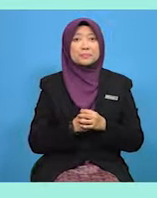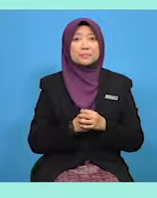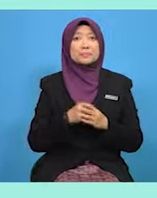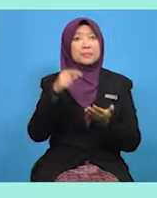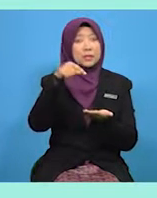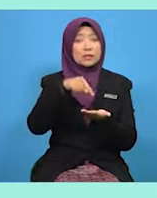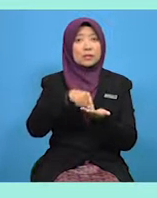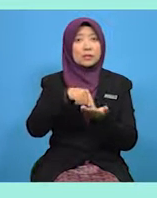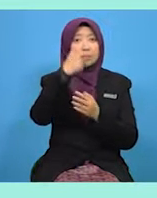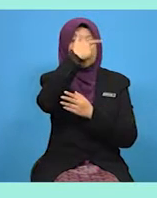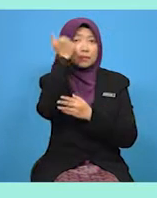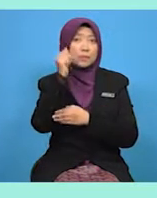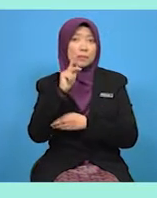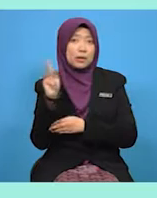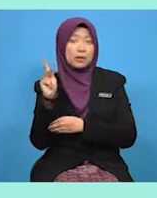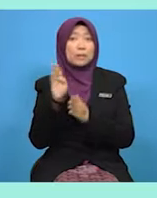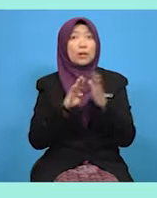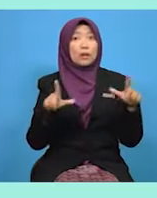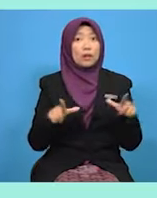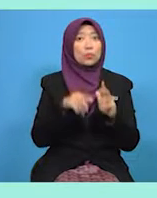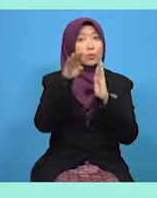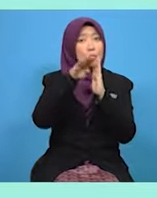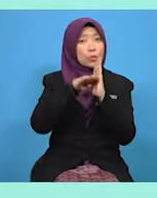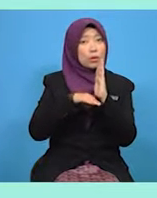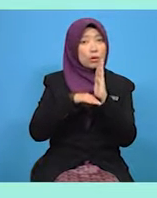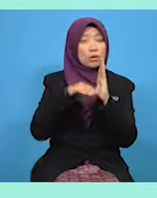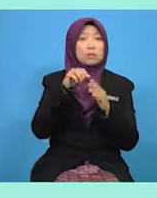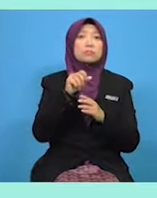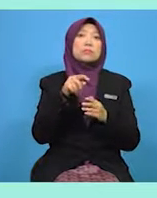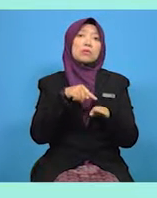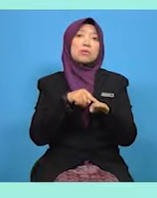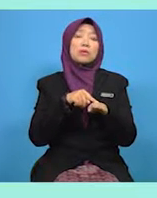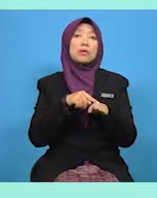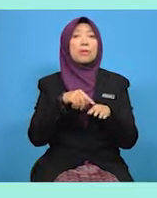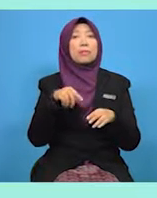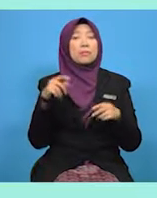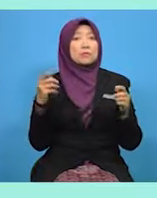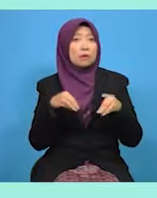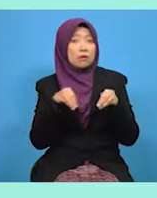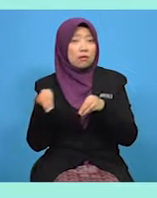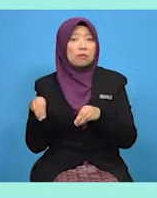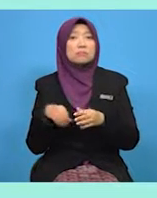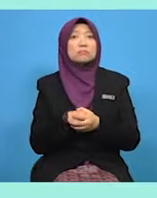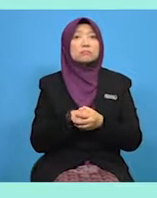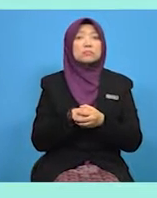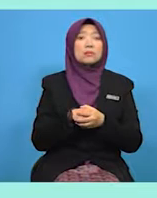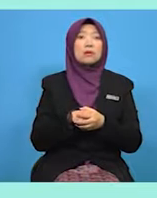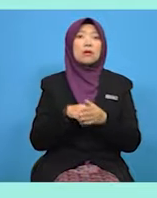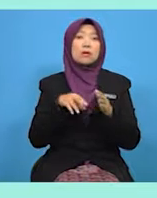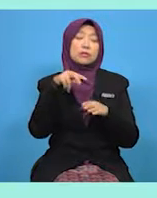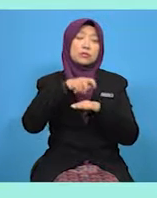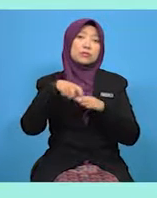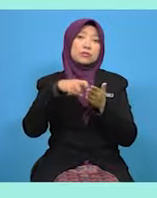Ini akan menyebabkan berlaku kekurangan stok di pasaran dan harga cenderung